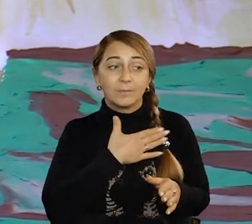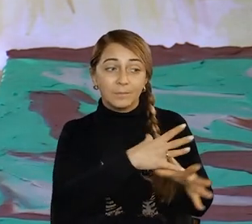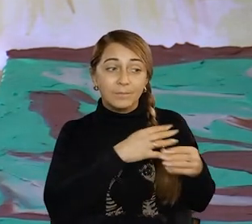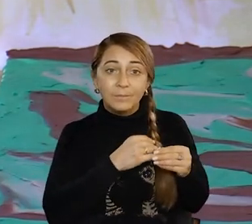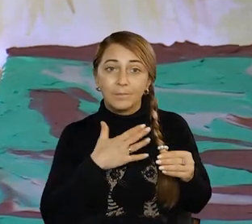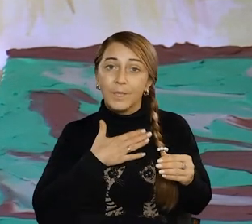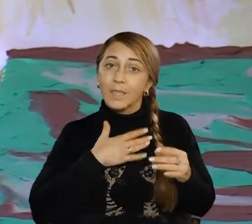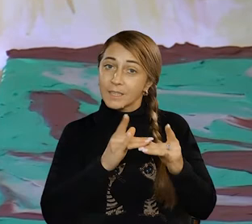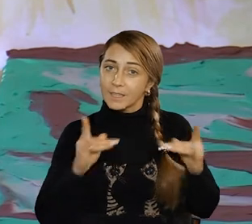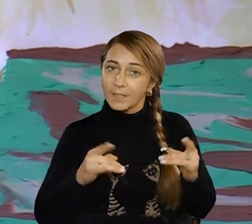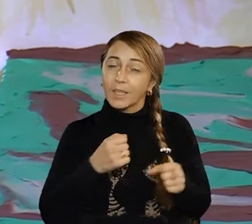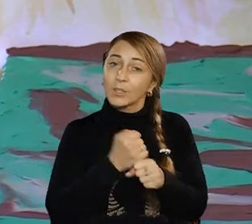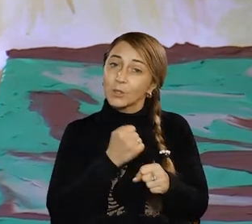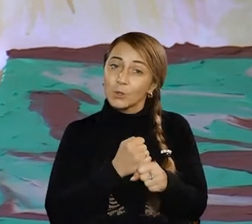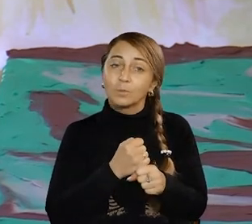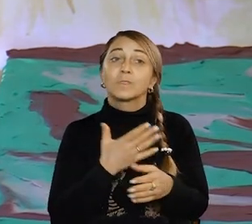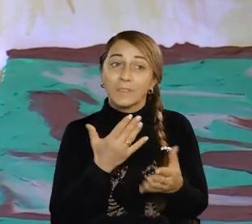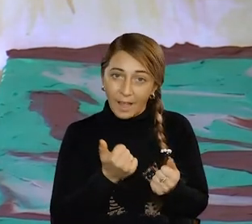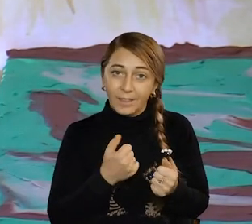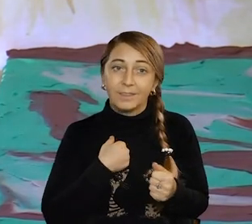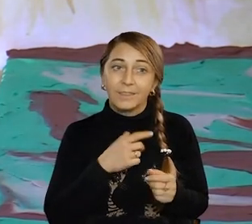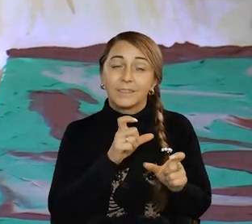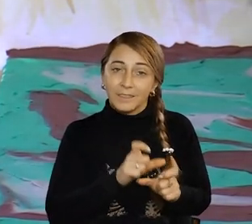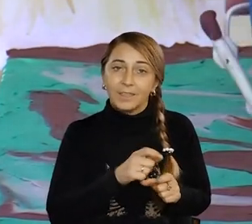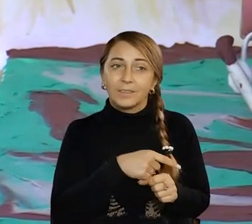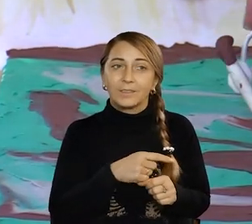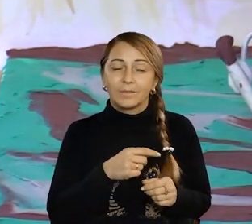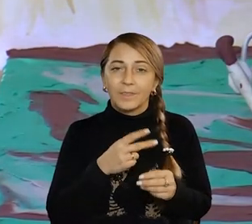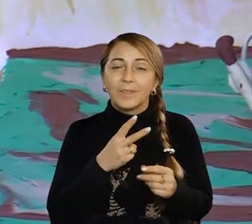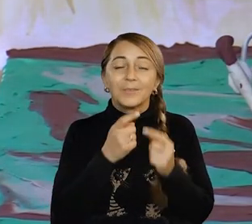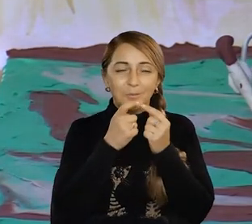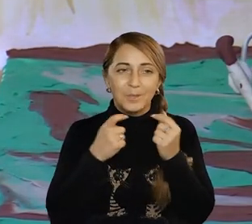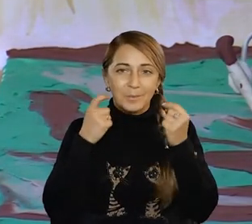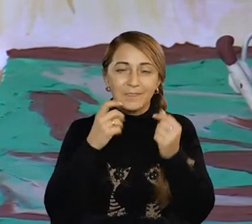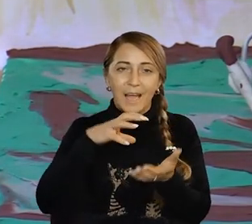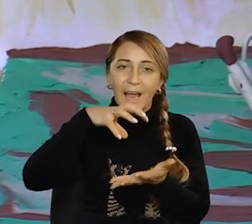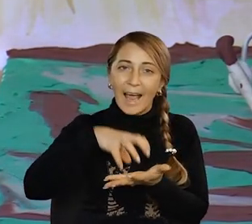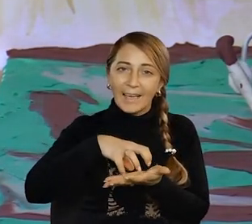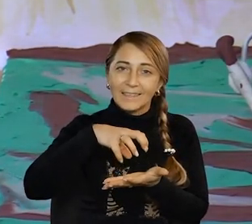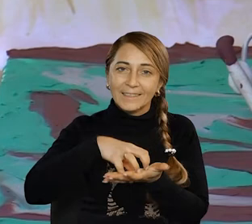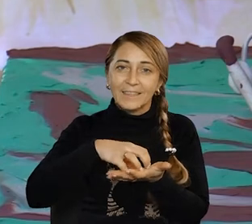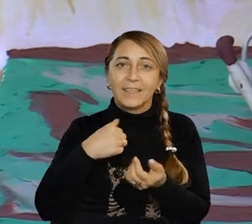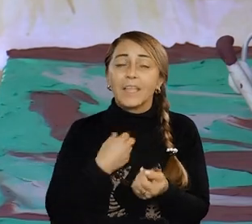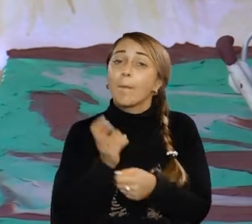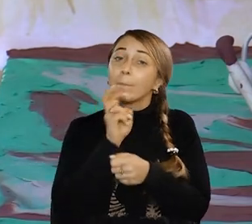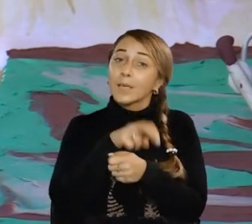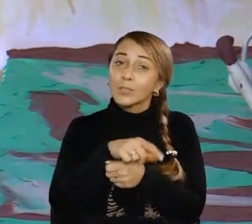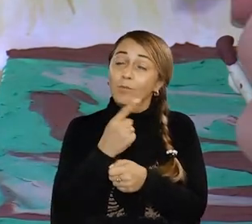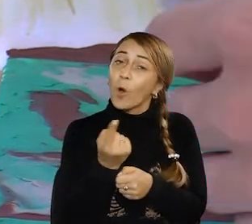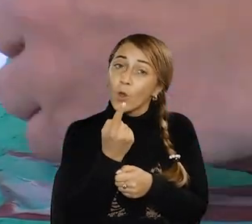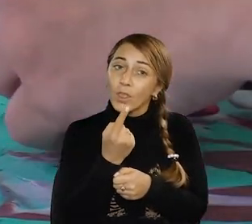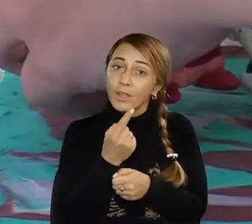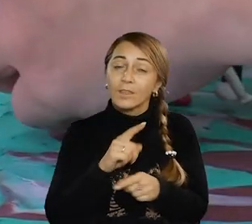стіл?» «Зроблю це залюбки», – кутиками вуст усміхнувся кекс. «Я прийшов